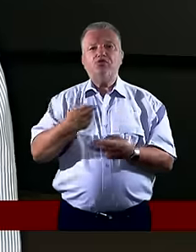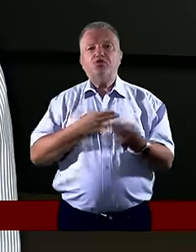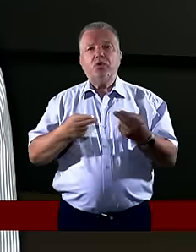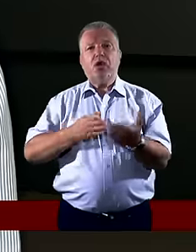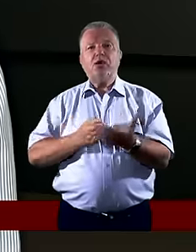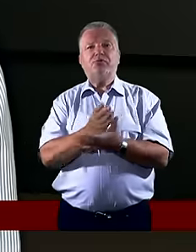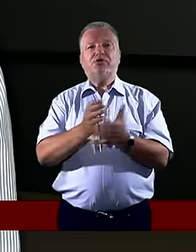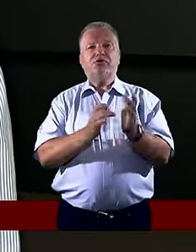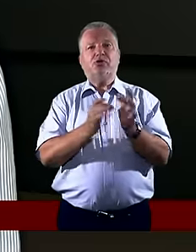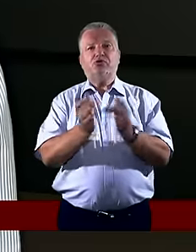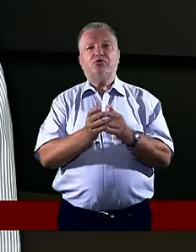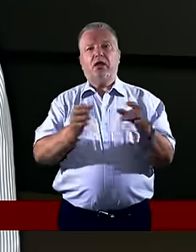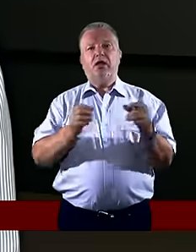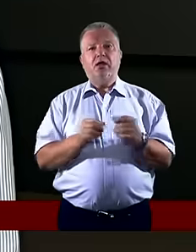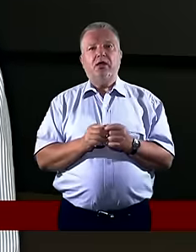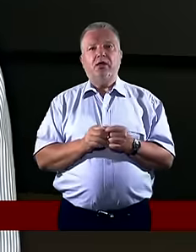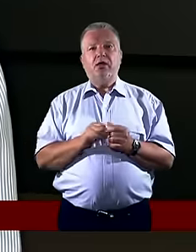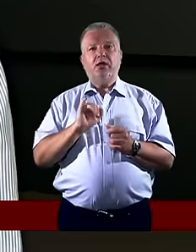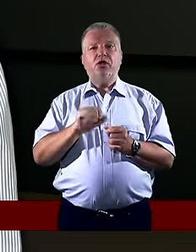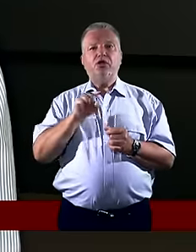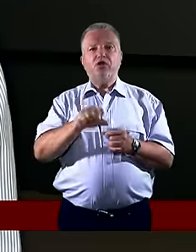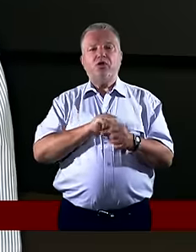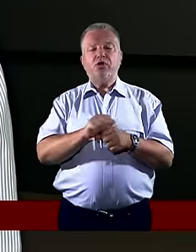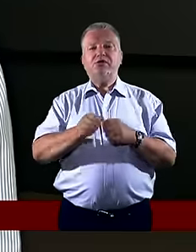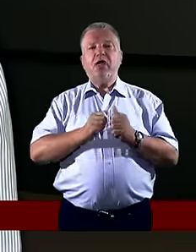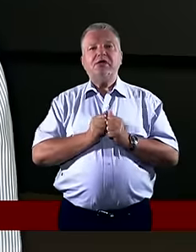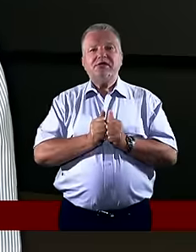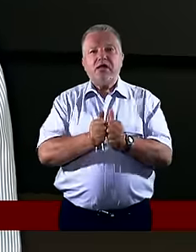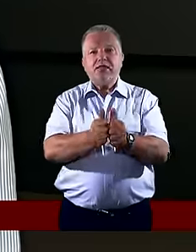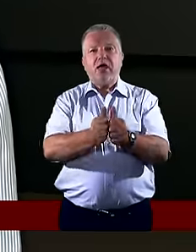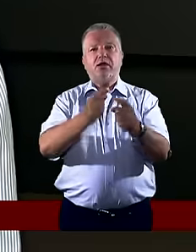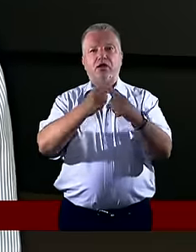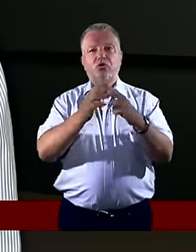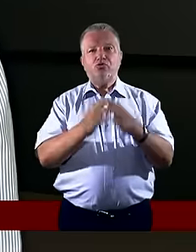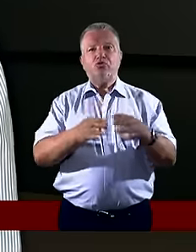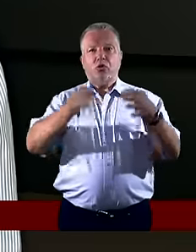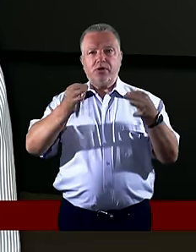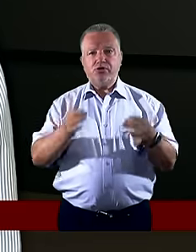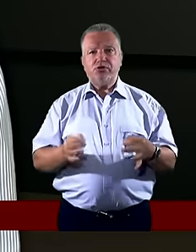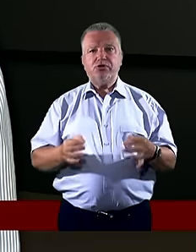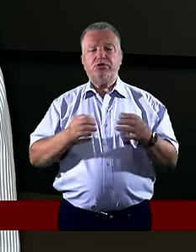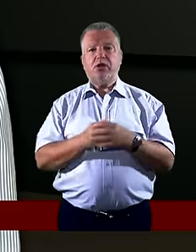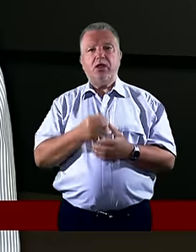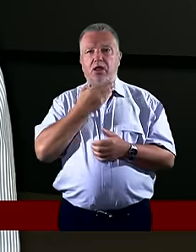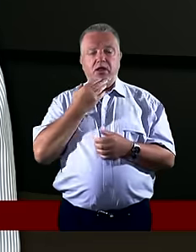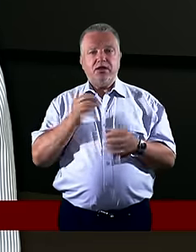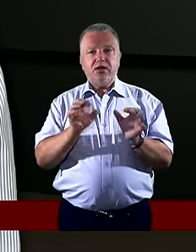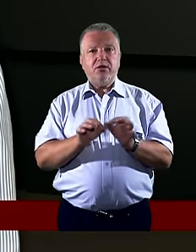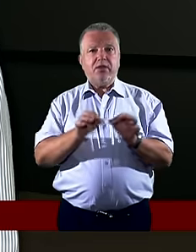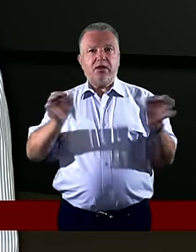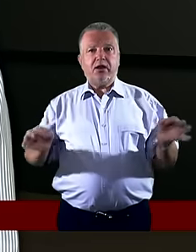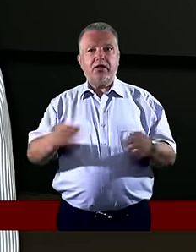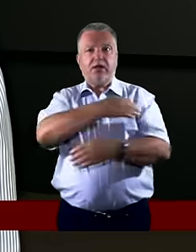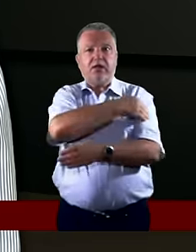byli wtedy szukani przez Pana Jezusa i znowu to jest pewne zadanie Kościoła współcześnie.